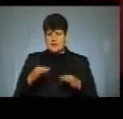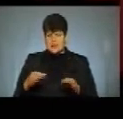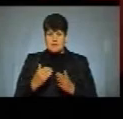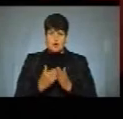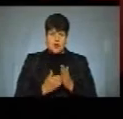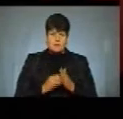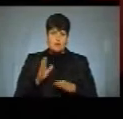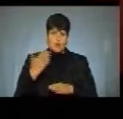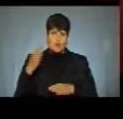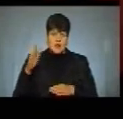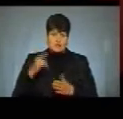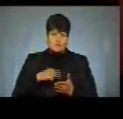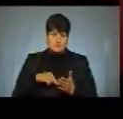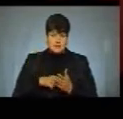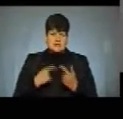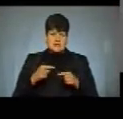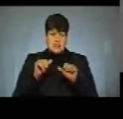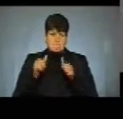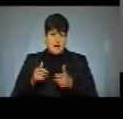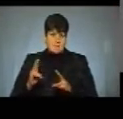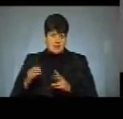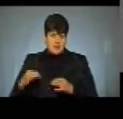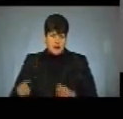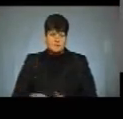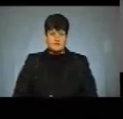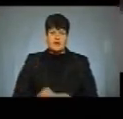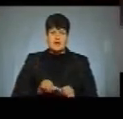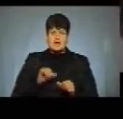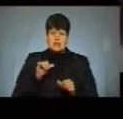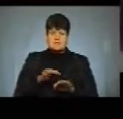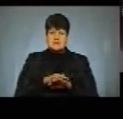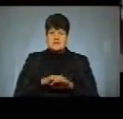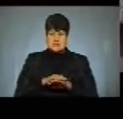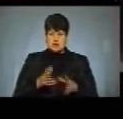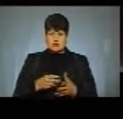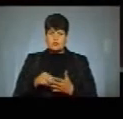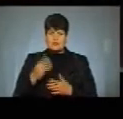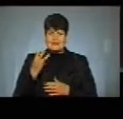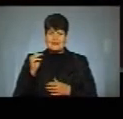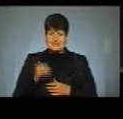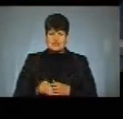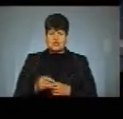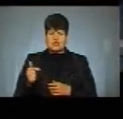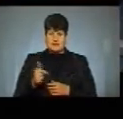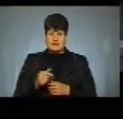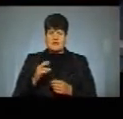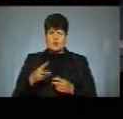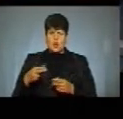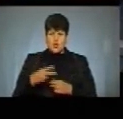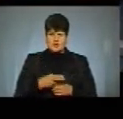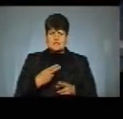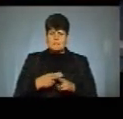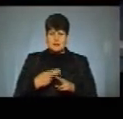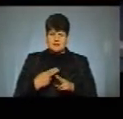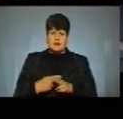місту, по різних закладах, по різних пам'ятках. Крім сіток, студенти закупили на 3000 гривень інструментів, ножиці по металу,